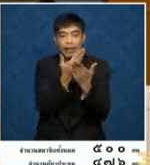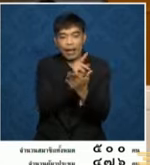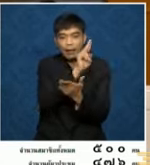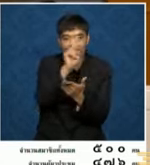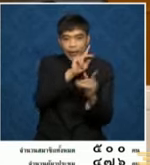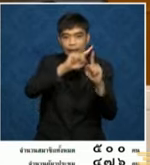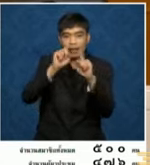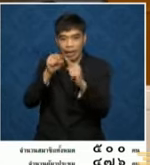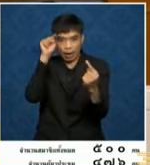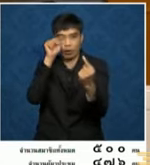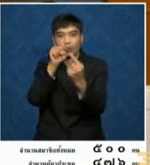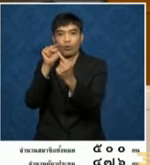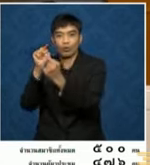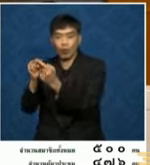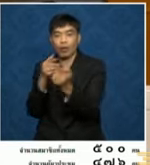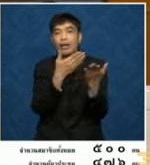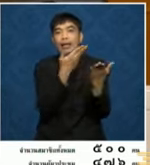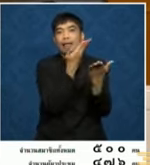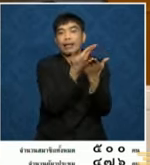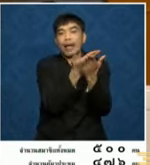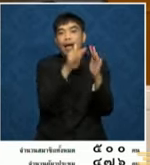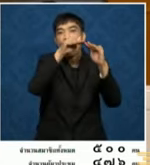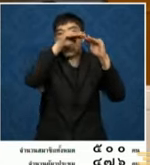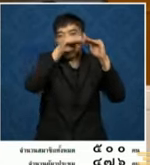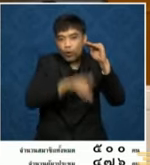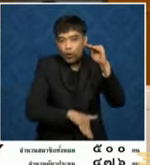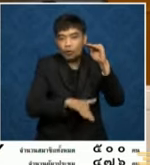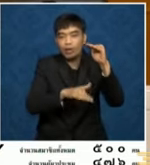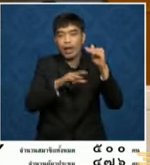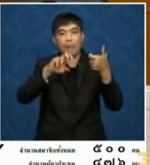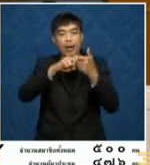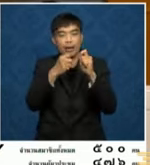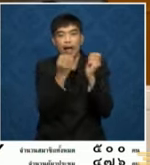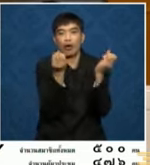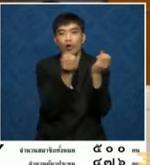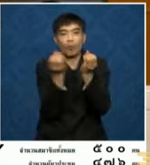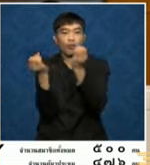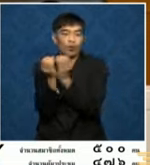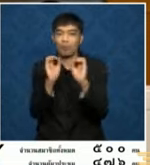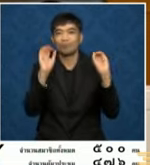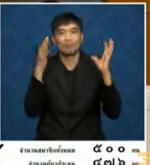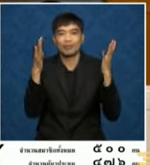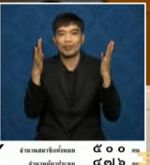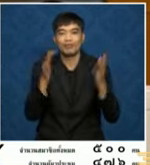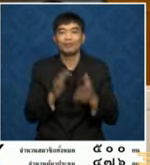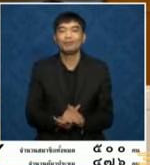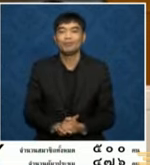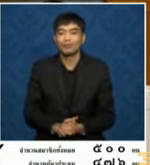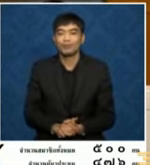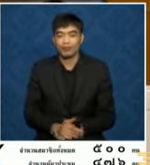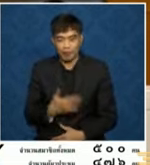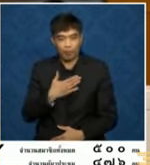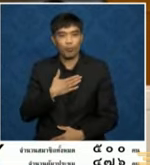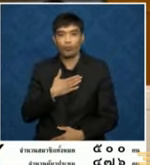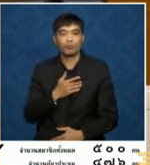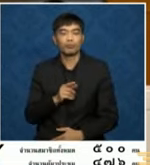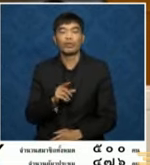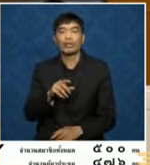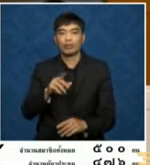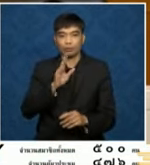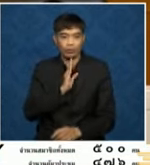ของหน่วยงานครับโดยการปรับลดงบประมาณดังกล่าวไม่กระทบต่อการดำเนินงานของหน่วยงานนะครับเพราะฉะนั้นผมขอยืนยันตามมติ